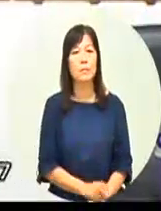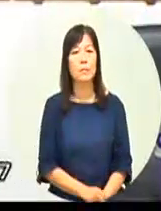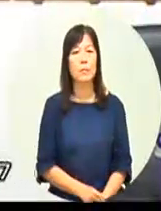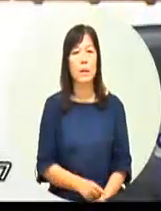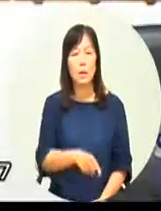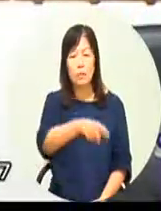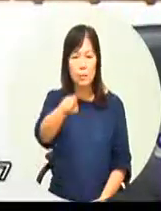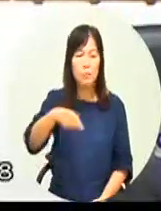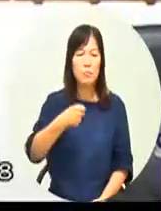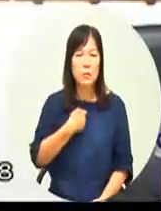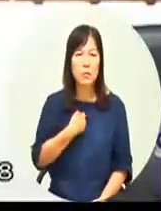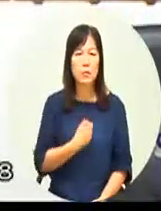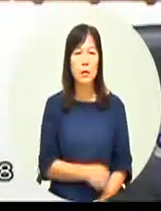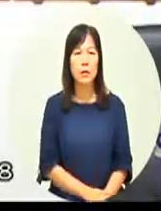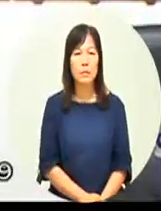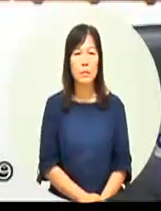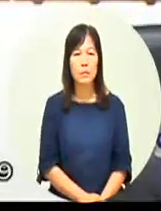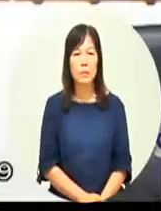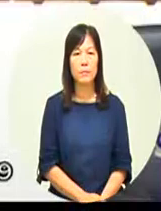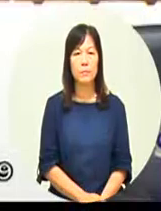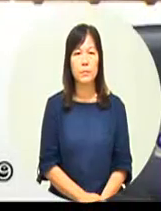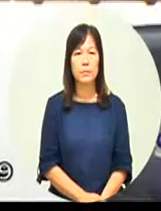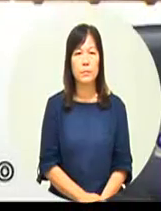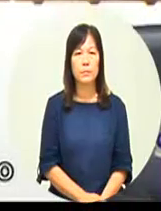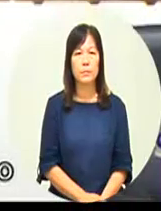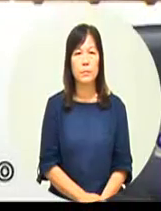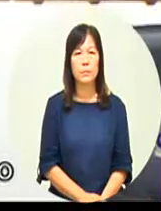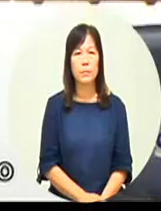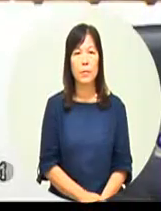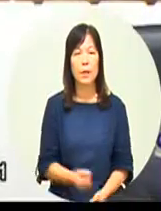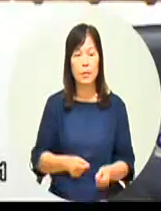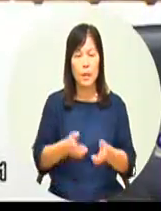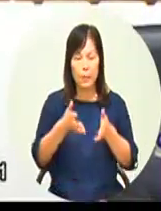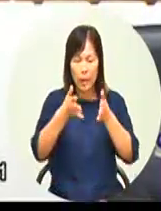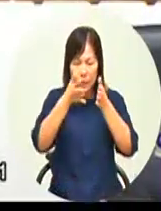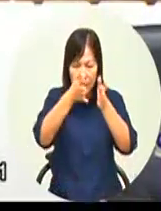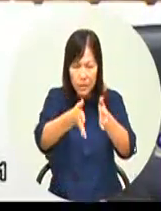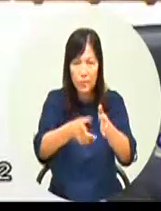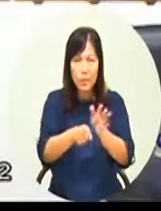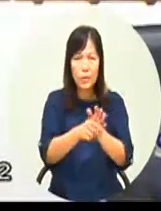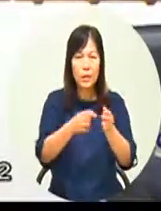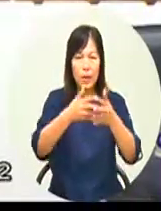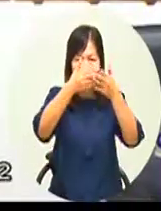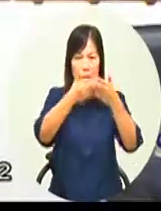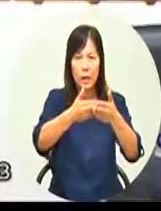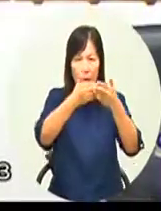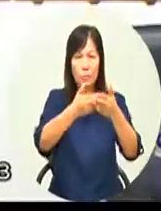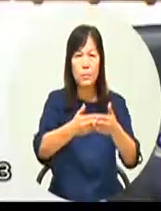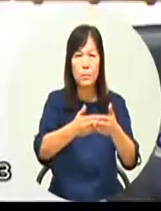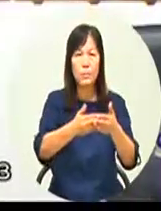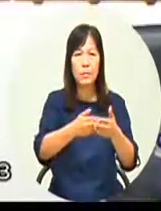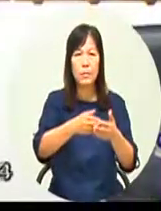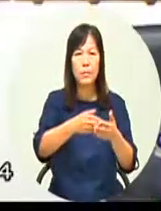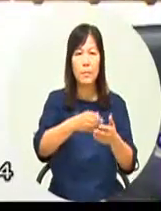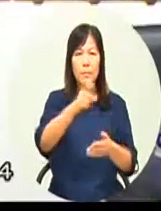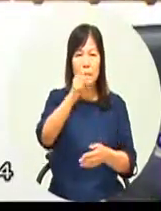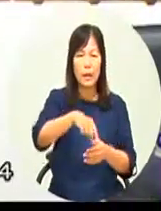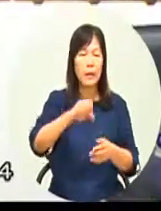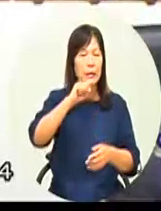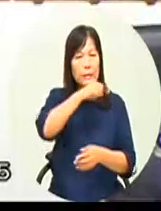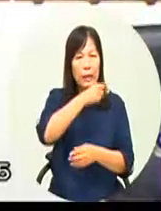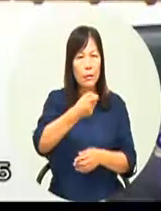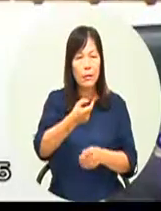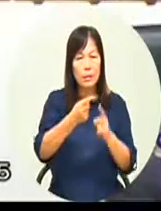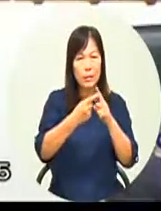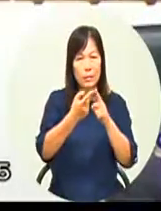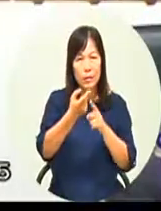知道说，好像是都把重点放在说，大陆人现在来台湾的人